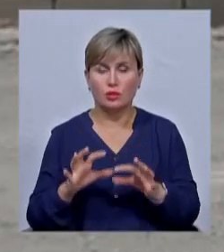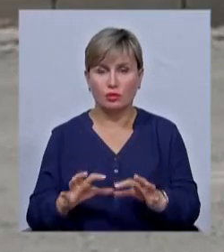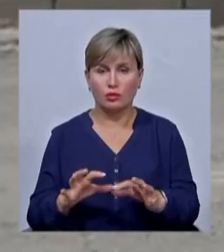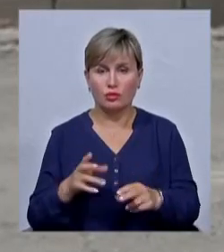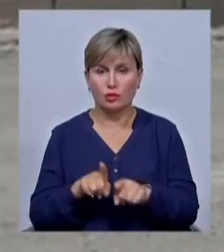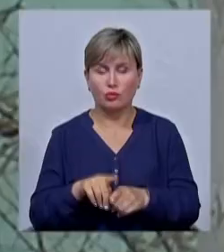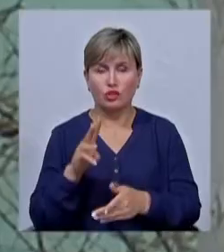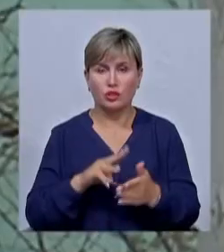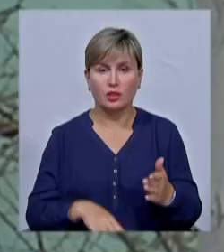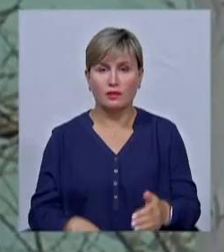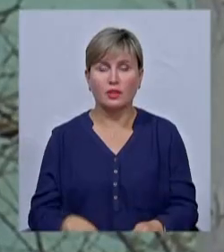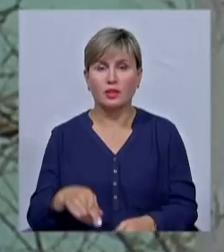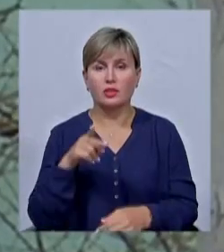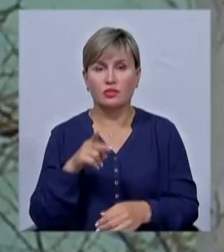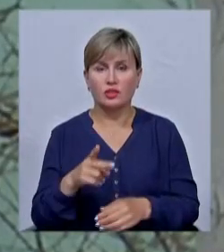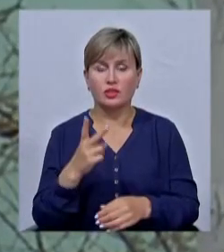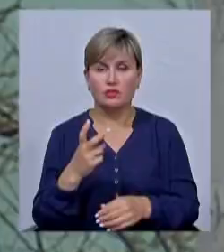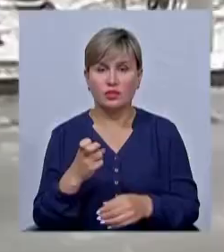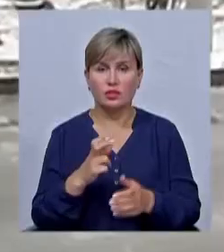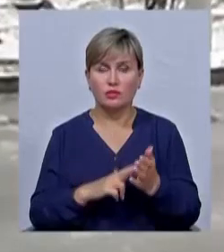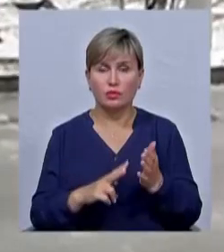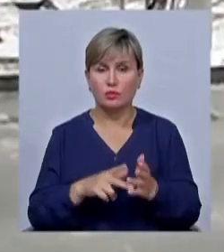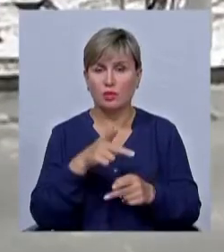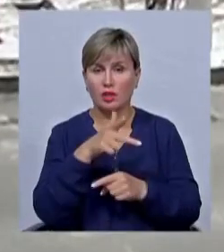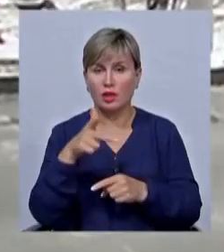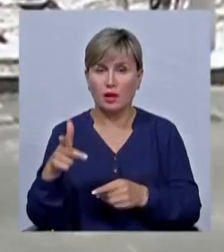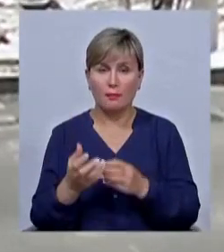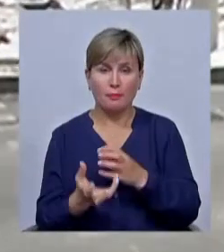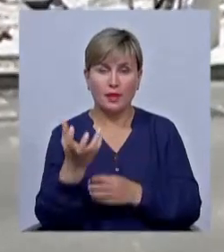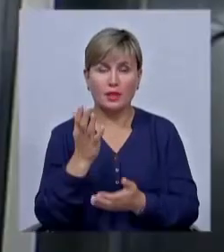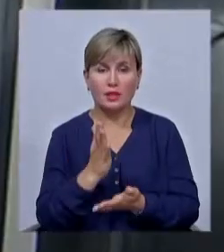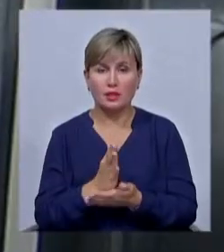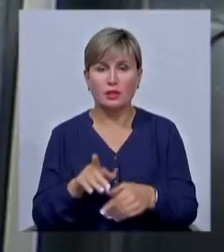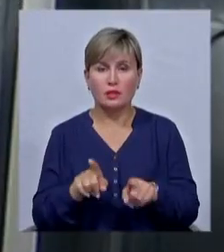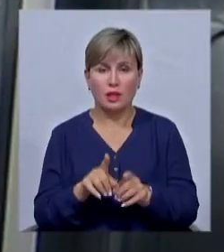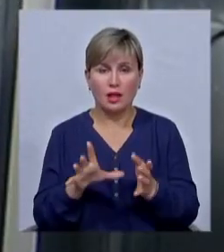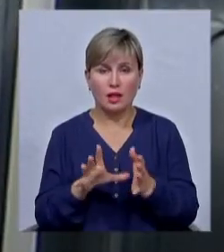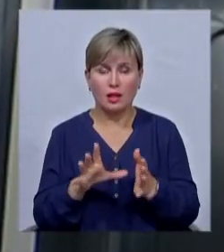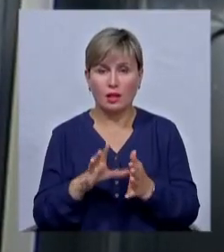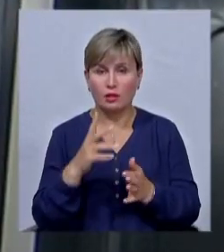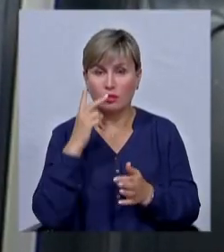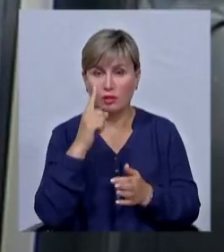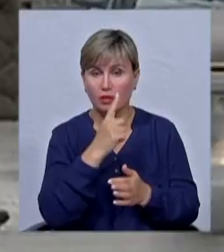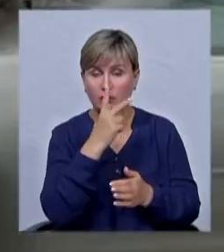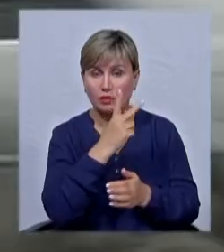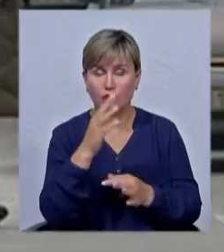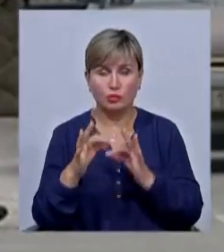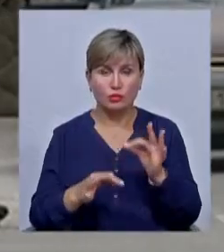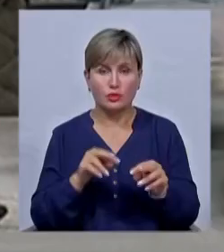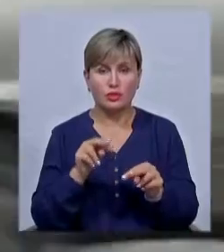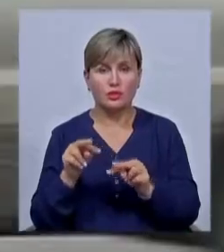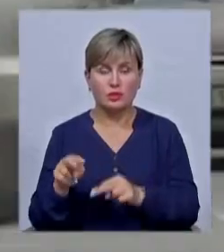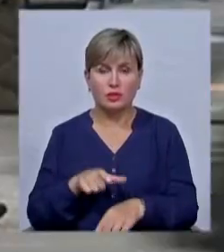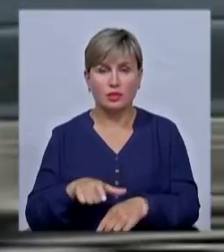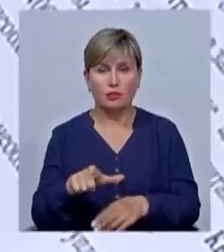наложенного штрафа 2280 камер системы сергей именно столько электронных глаз круглосуточно следят за обстановкой на